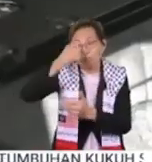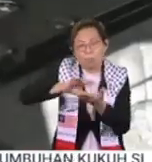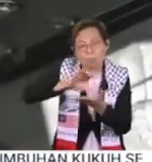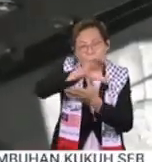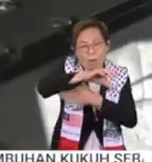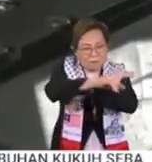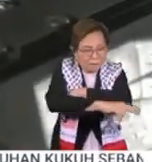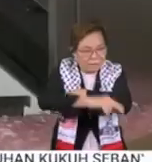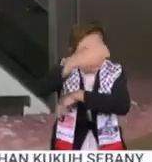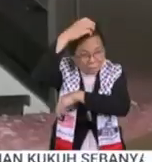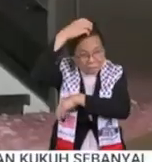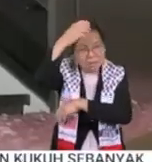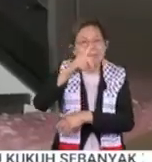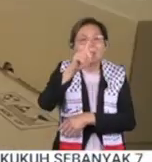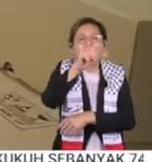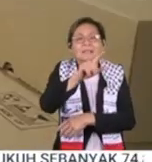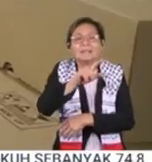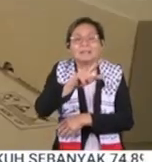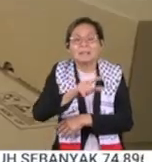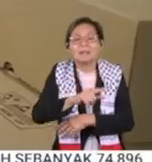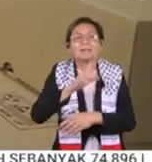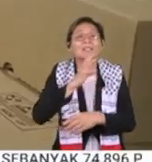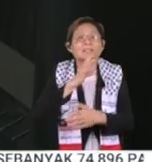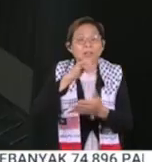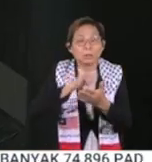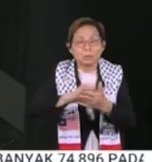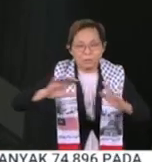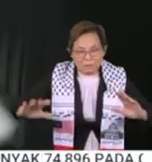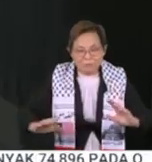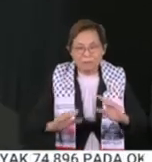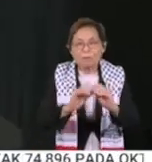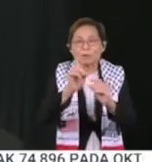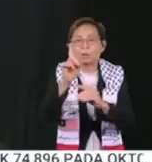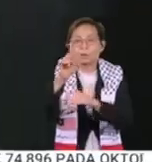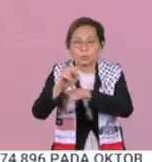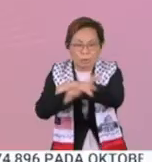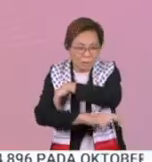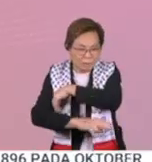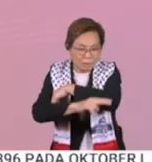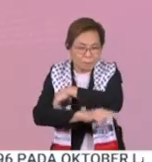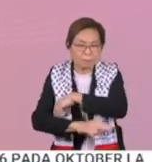pelaburan negeri. Zihan berkata demikian pada sidang Dewan Negeri.